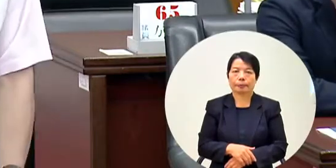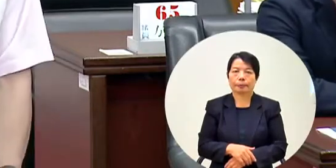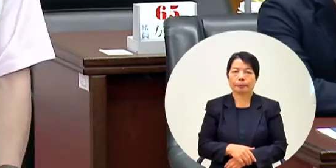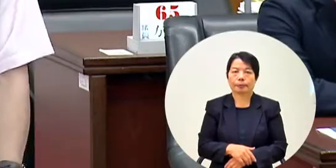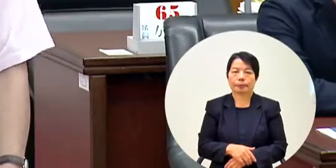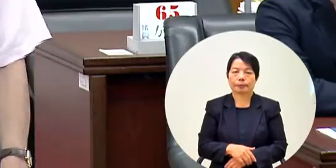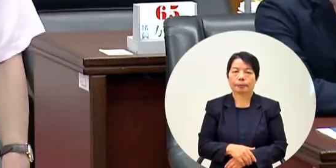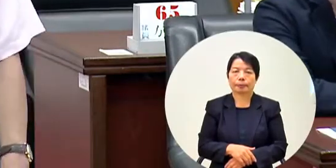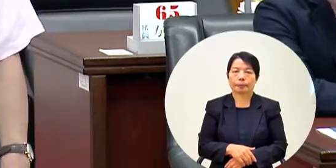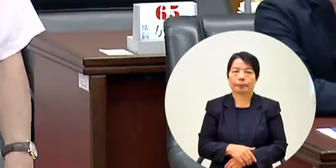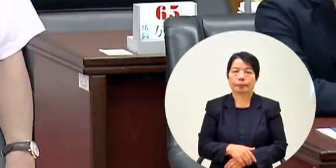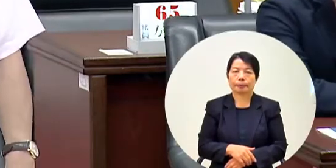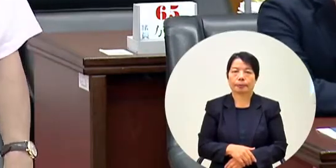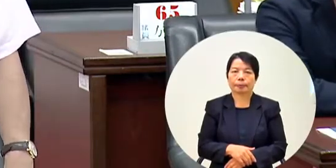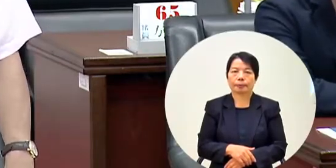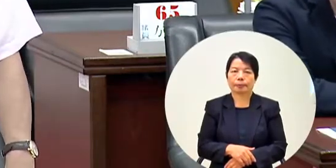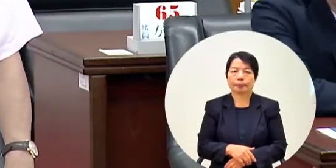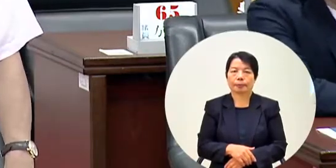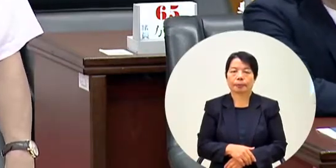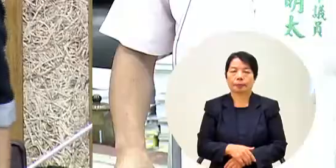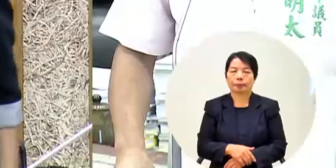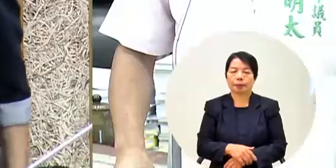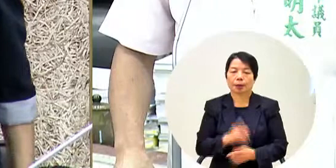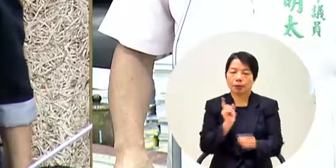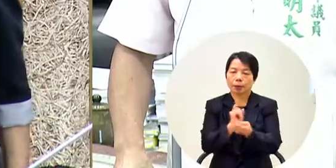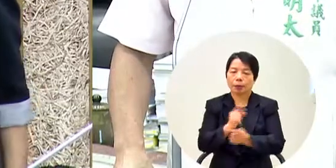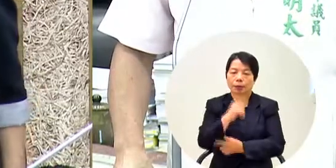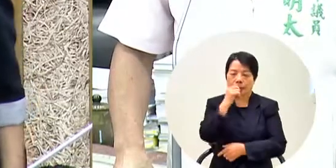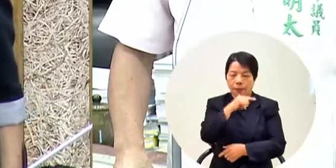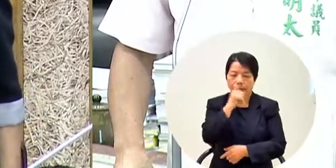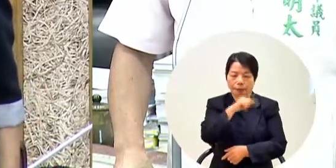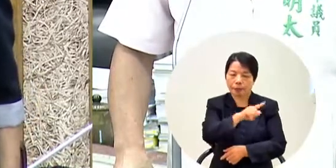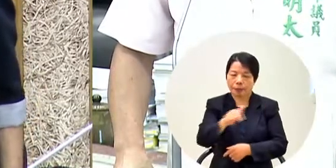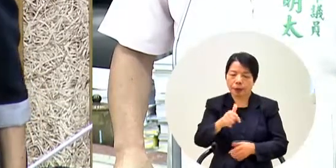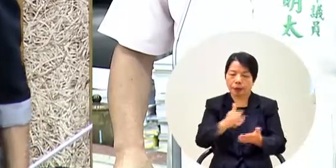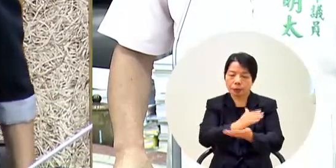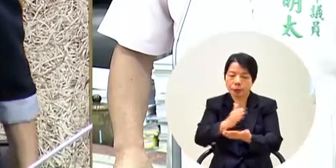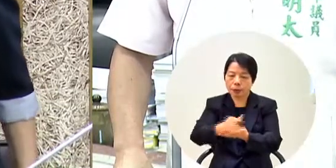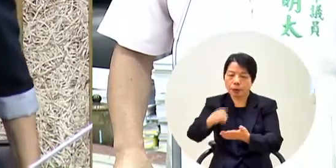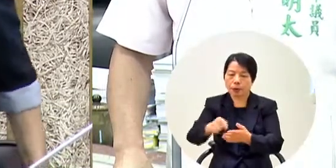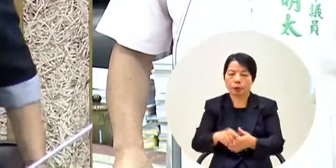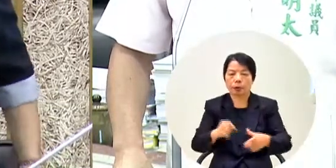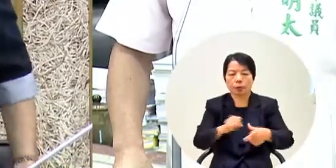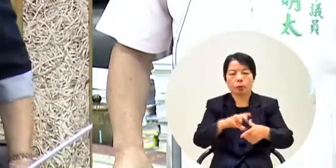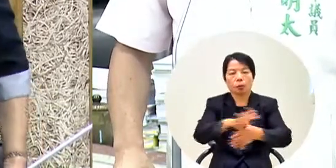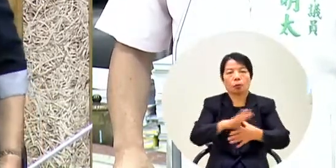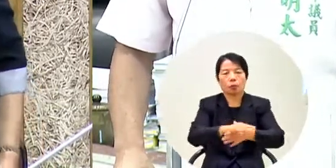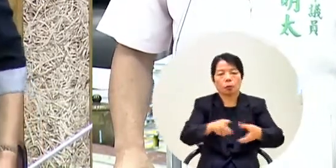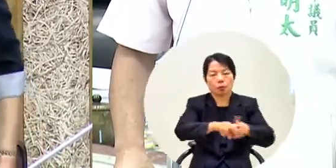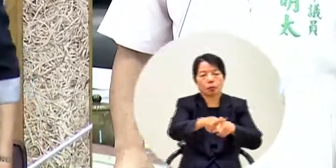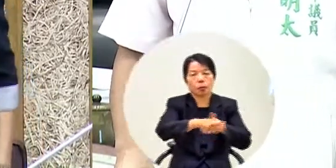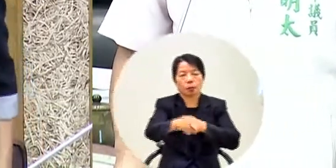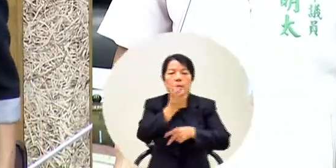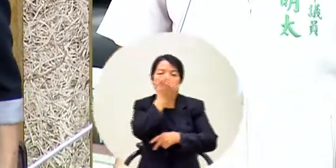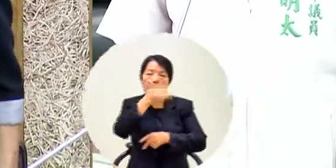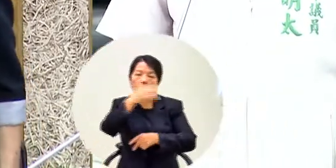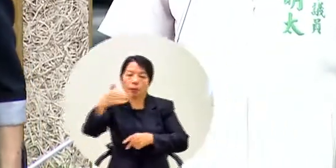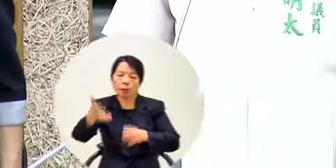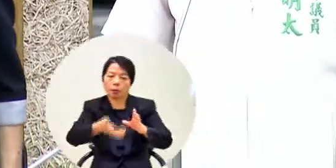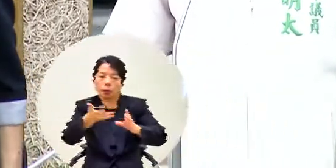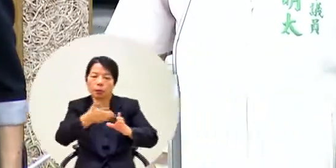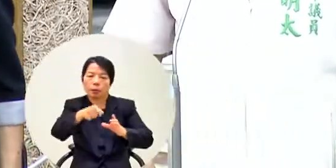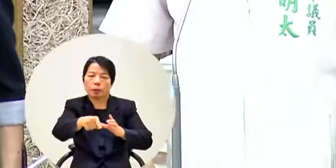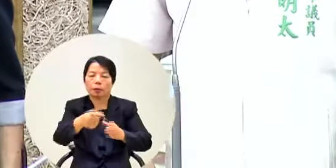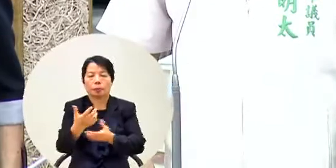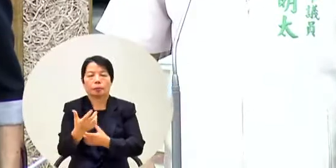谢议长，谢黄议员哈。那针对那个垃圾处理这个部分呢，我们也有发文到冈山焚化炉哈，请他们针对就是说